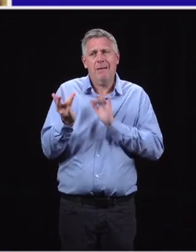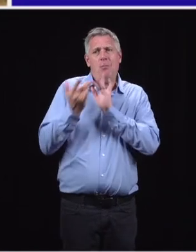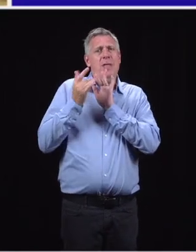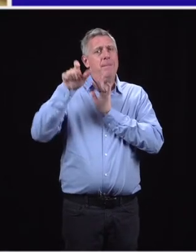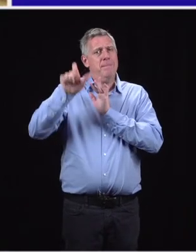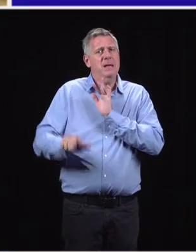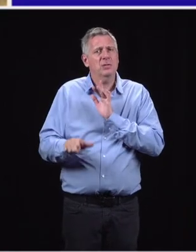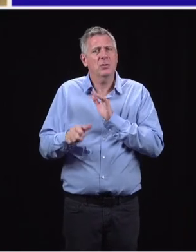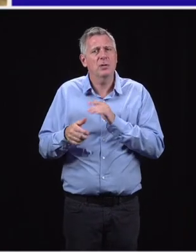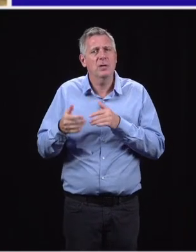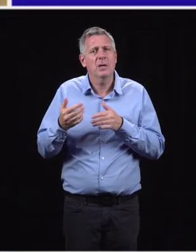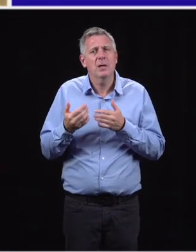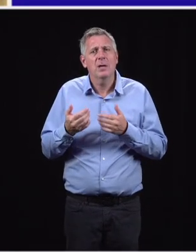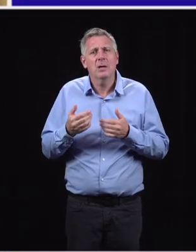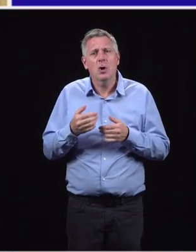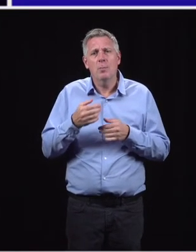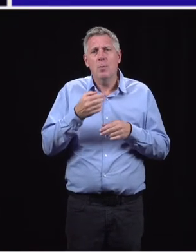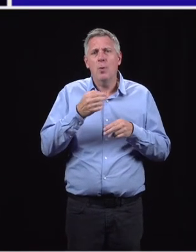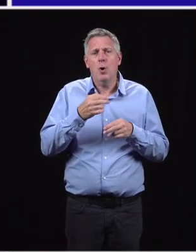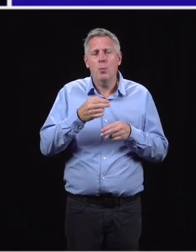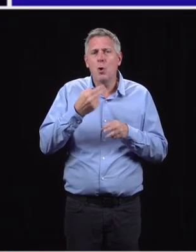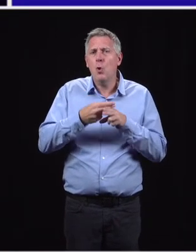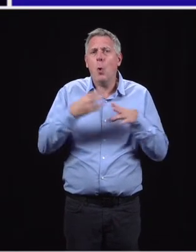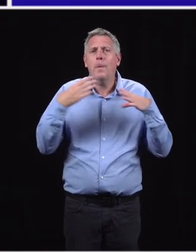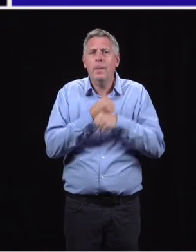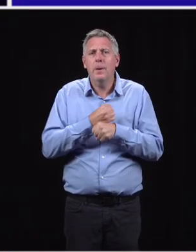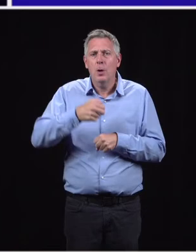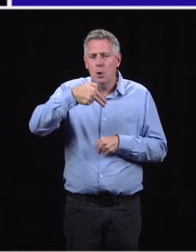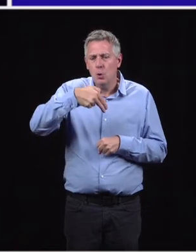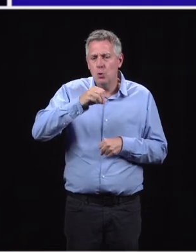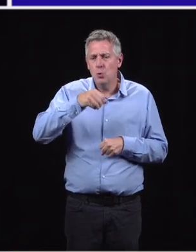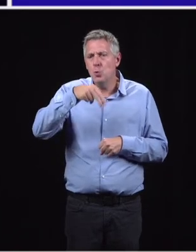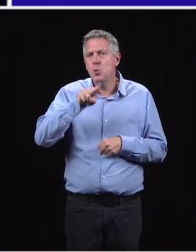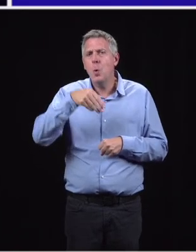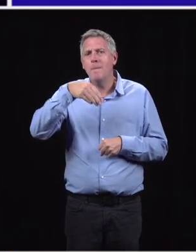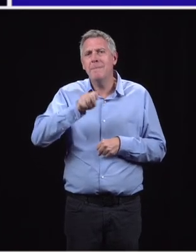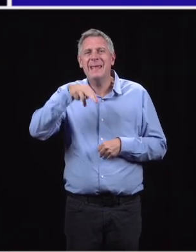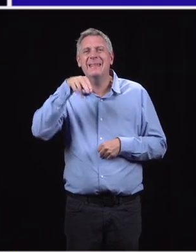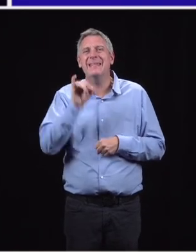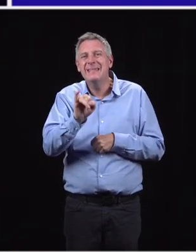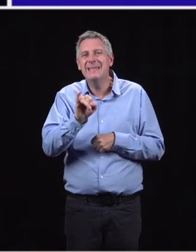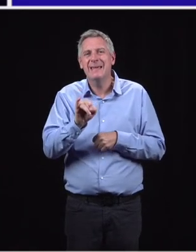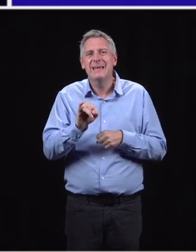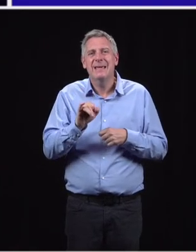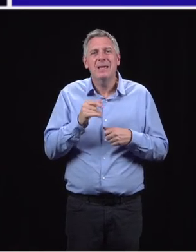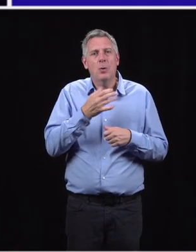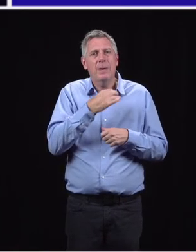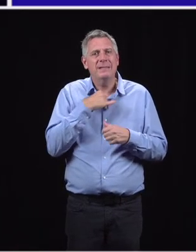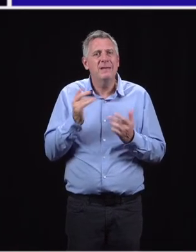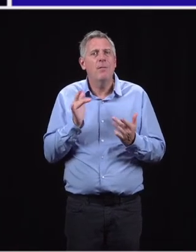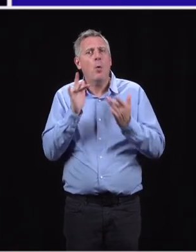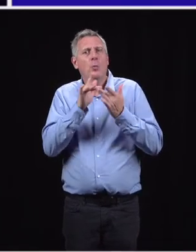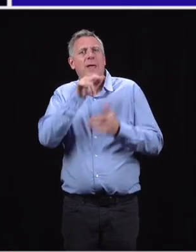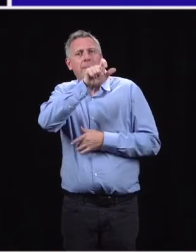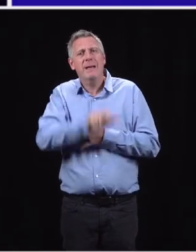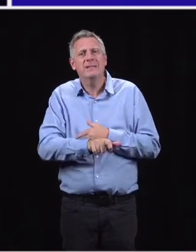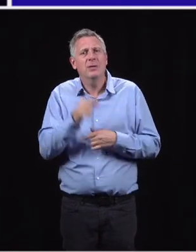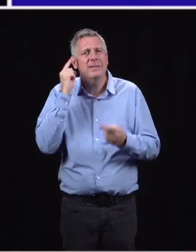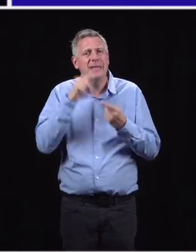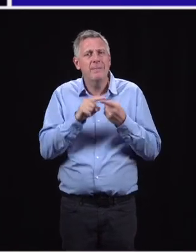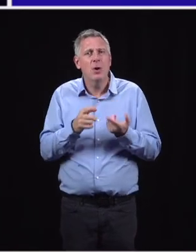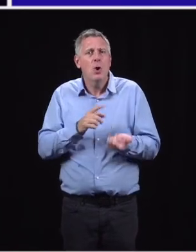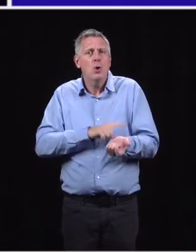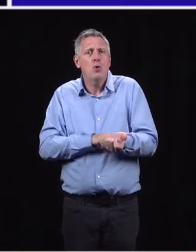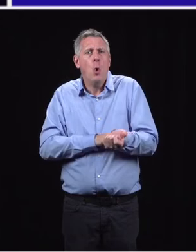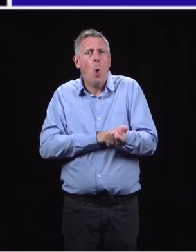connais pas donc mon pseudo qui nous mini il faudrait que tu te mettes en relation avec elle elle fait des trucs trop bien sur la neurodiversité et là vous avez